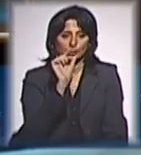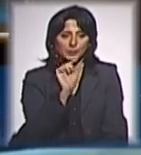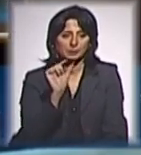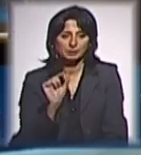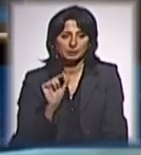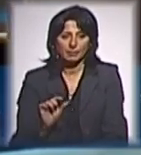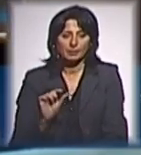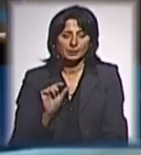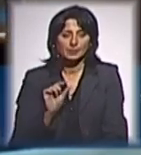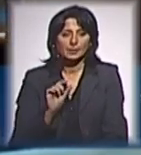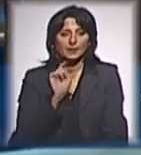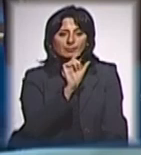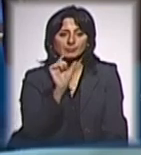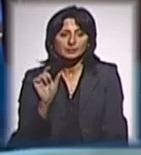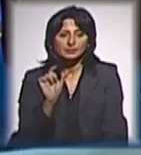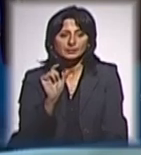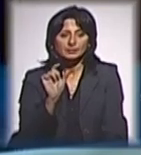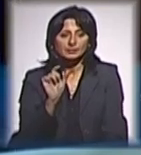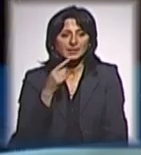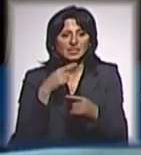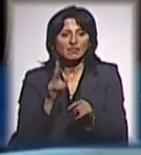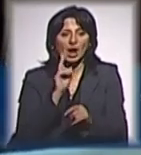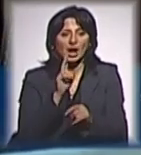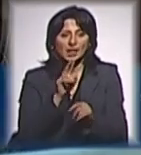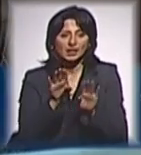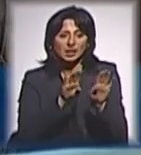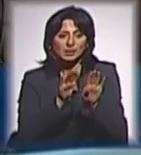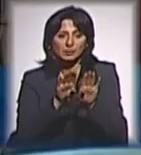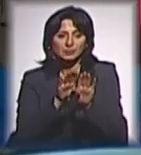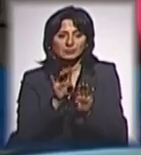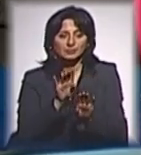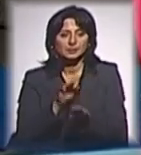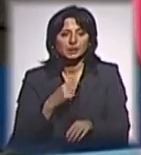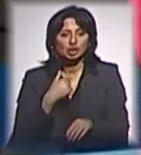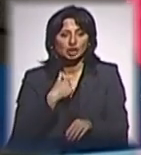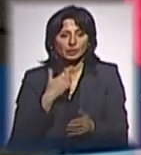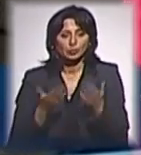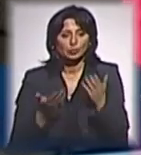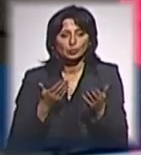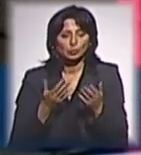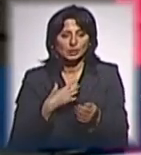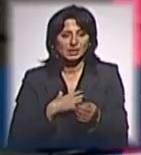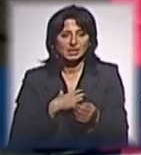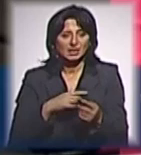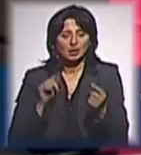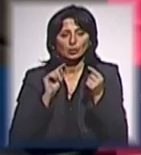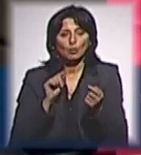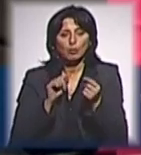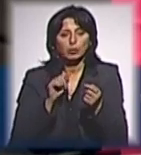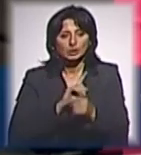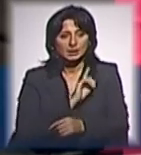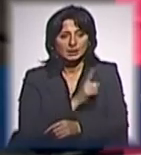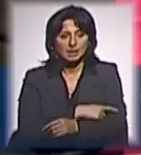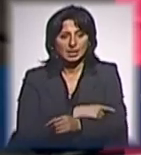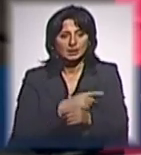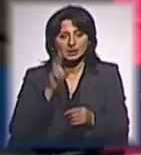შტრიხს და გამოვყოფ ამ შტრიხს სხვა კანდიდატებთან მიმართებაში. ჩვენ თუ ძირითადი ოპოზიციური